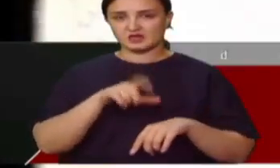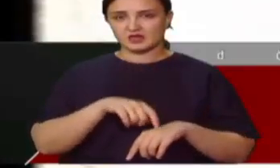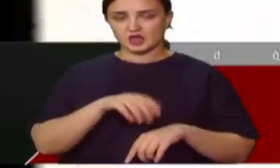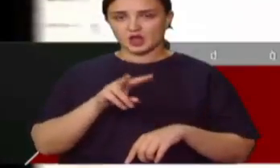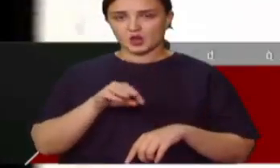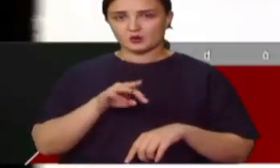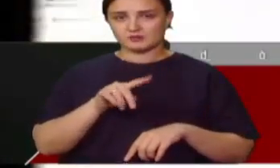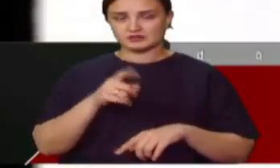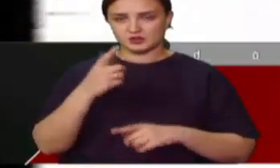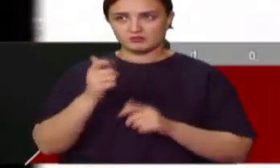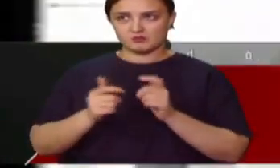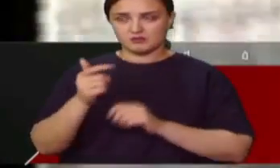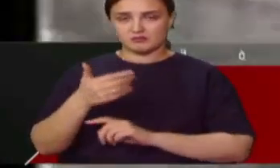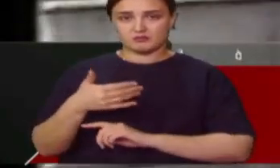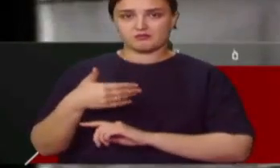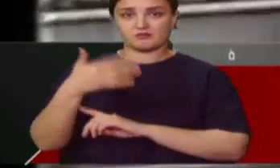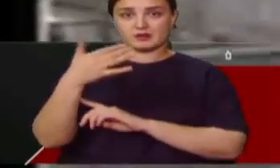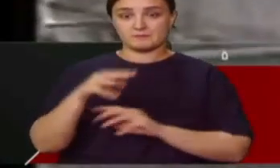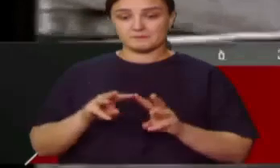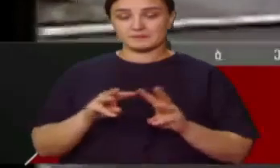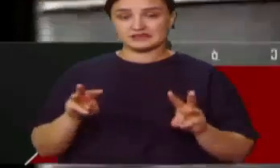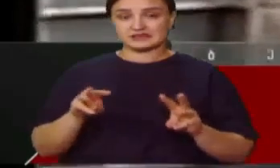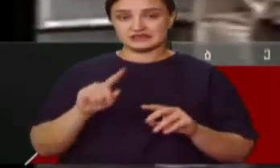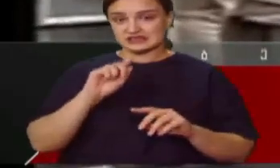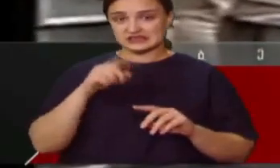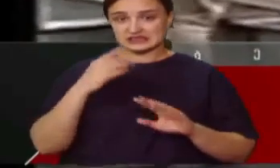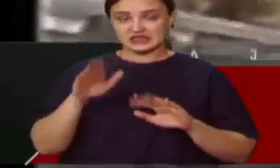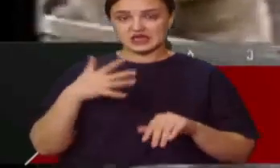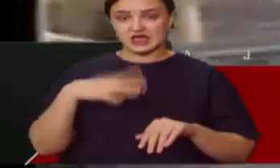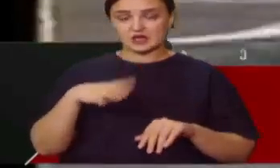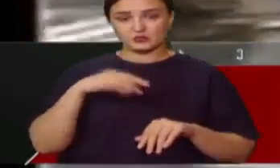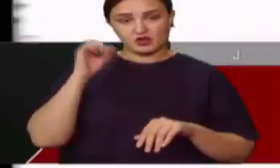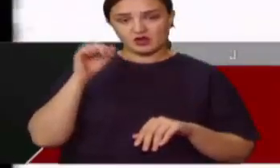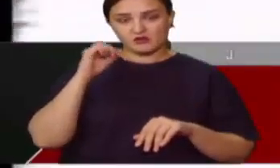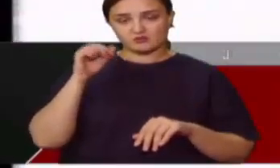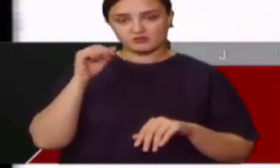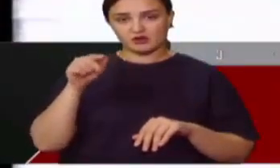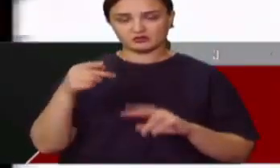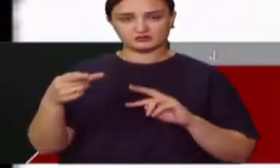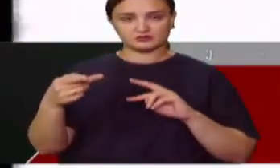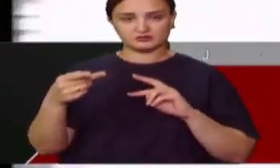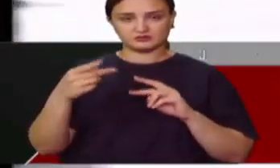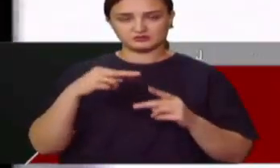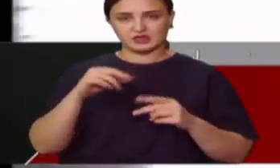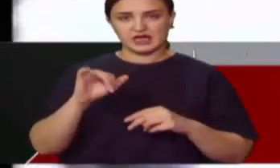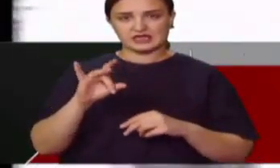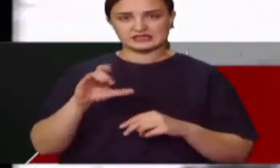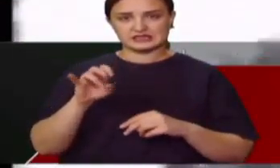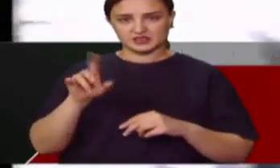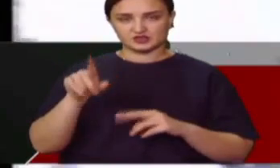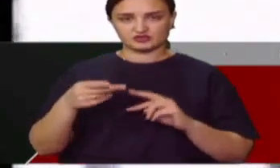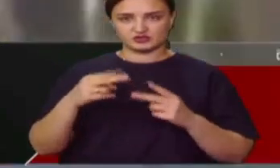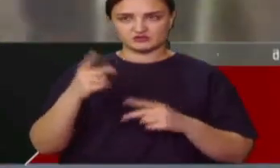ფრიდონ ლომიძემ აღმართა. ერთი წლის შემდეგ მინისტრთა საბჭო შენობაზე ქართული დროშა დეფაქტო აფხაზური სიმბოლოთი ჩერკეზმა არსენ ეფენდიევმა